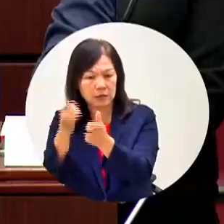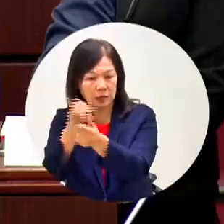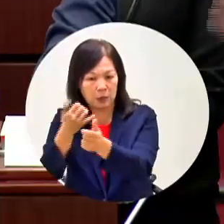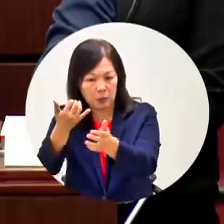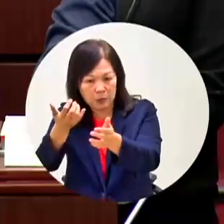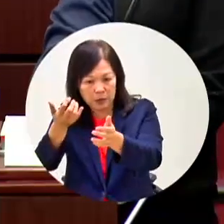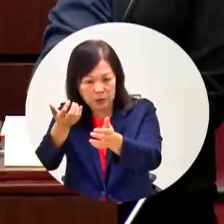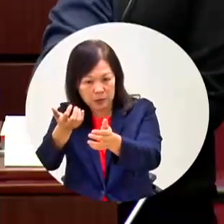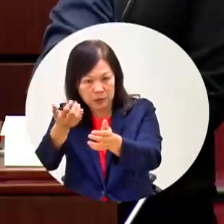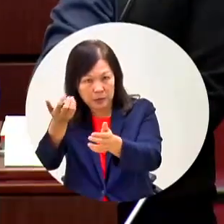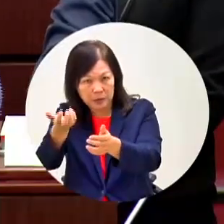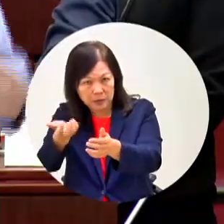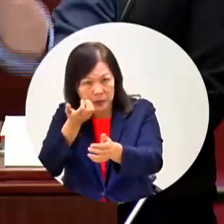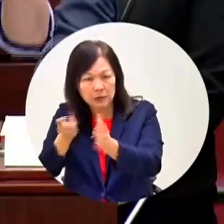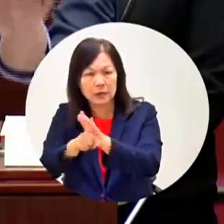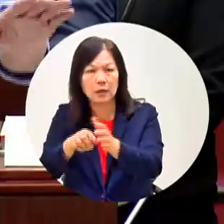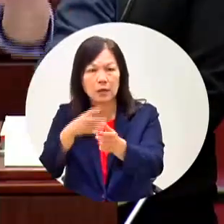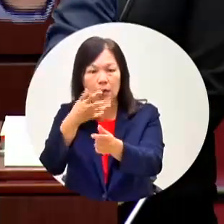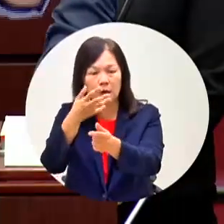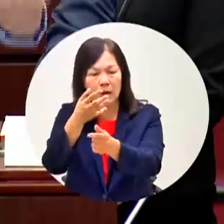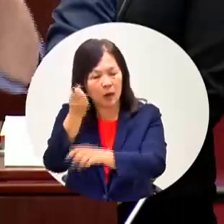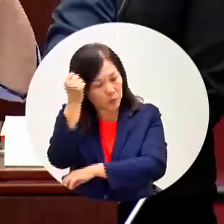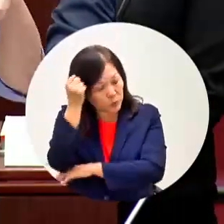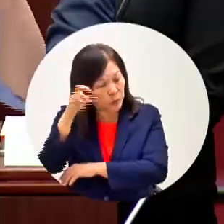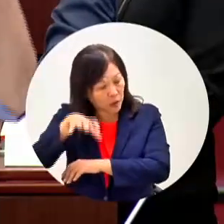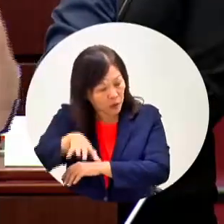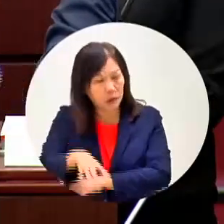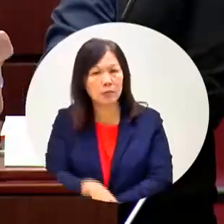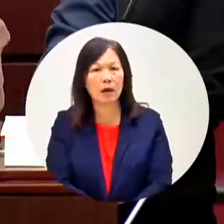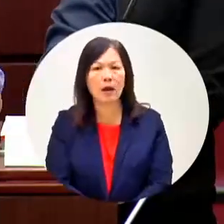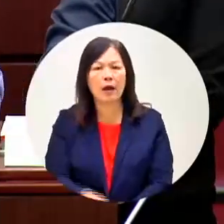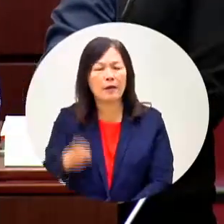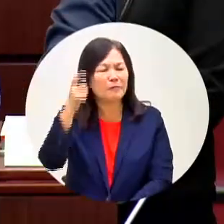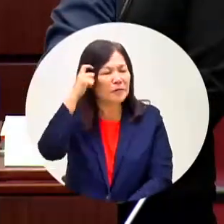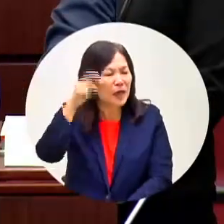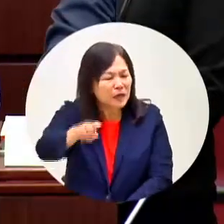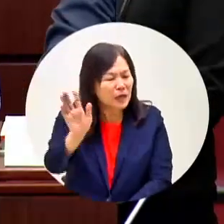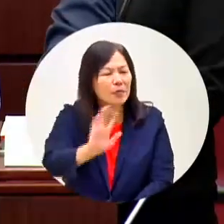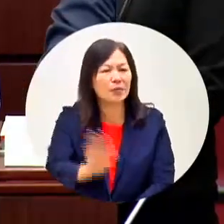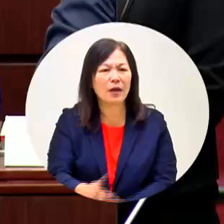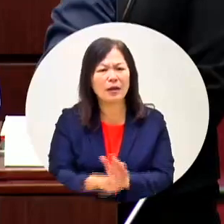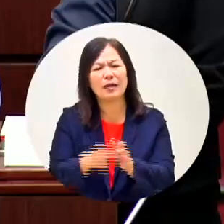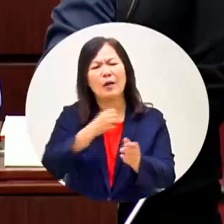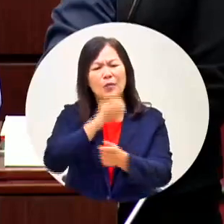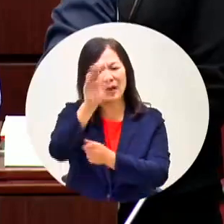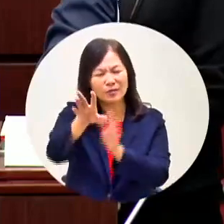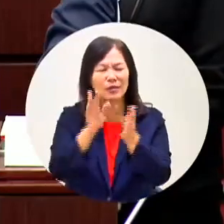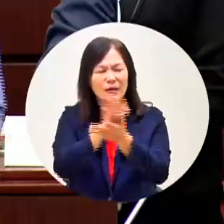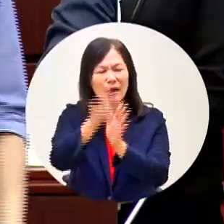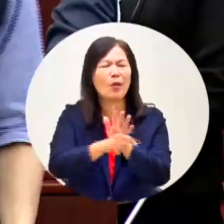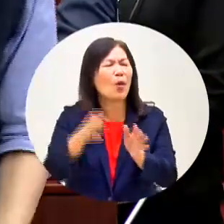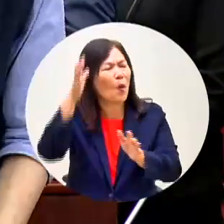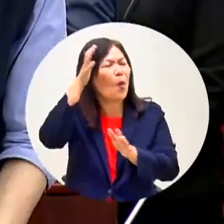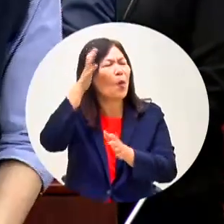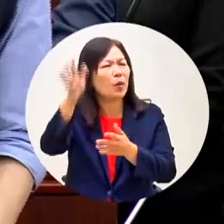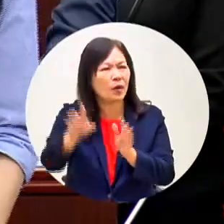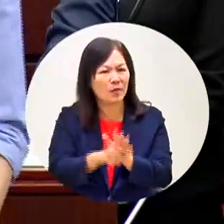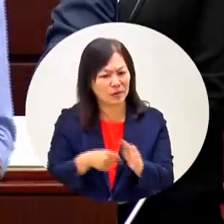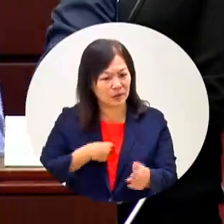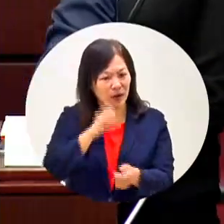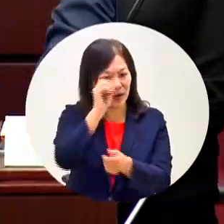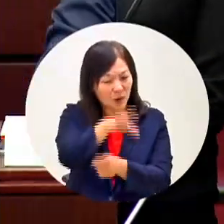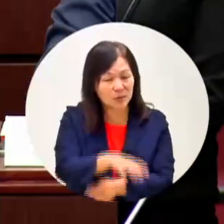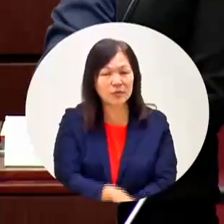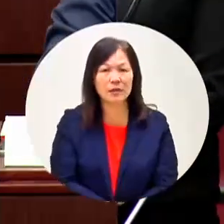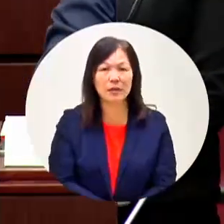栖息所在？ 你马个想对遐呀？ 我一讲，你又说天马行空。 你的德政，我即马咧甲你建议呢，这你适当啊。 怎样？ 准则